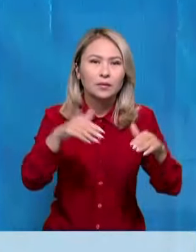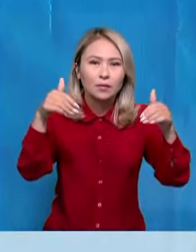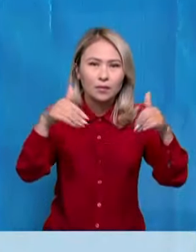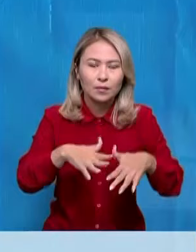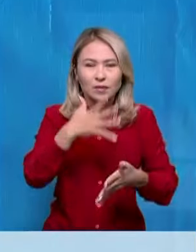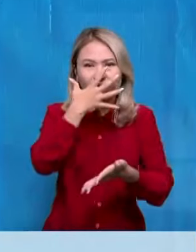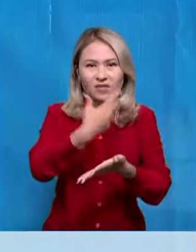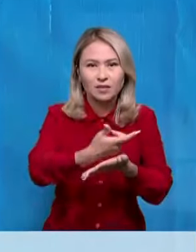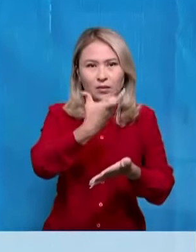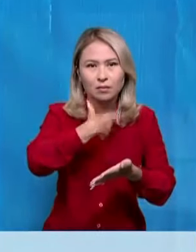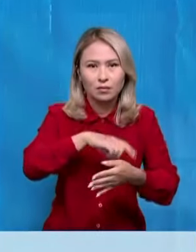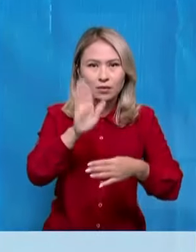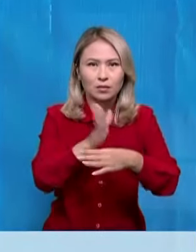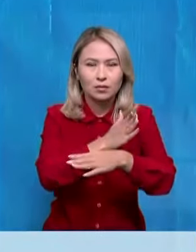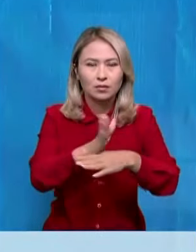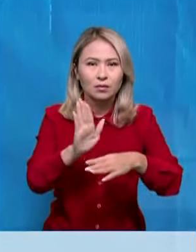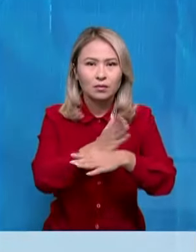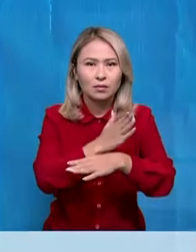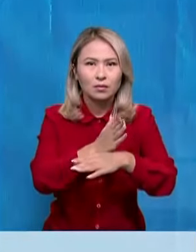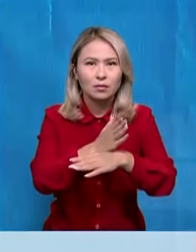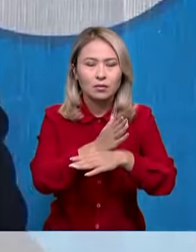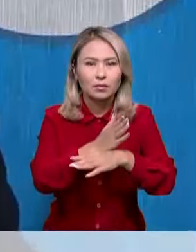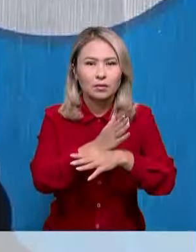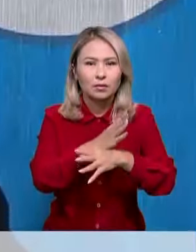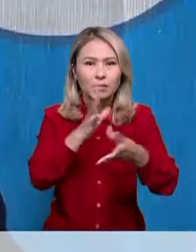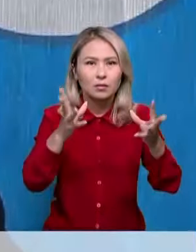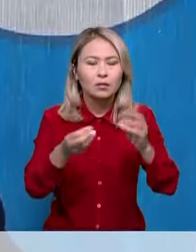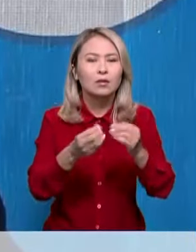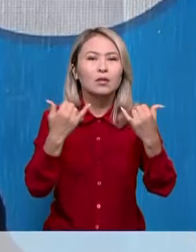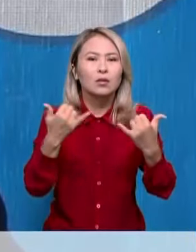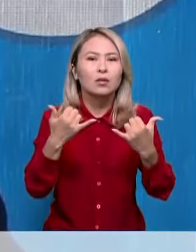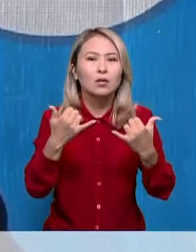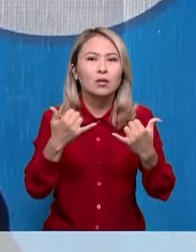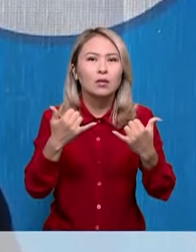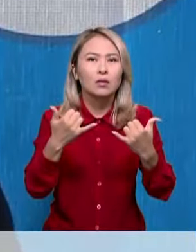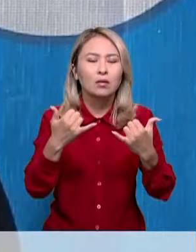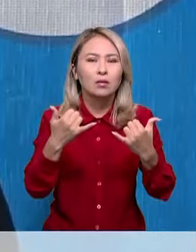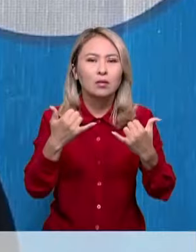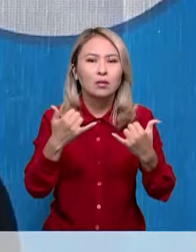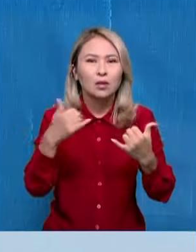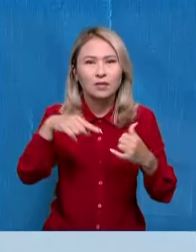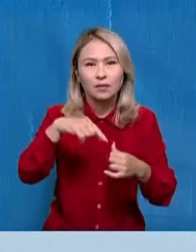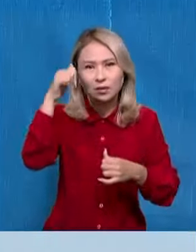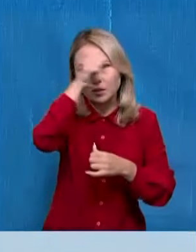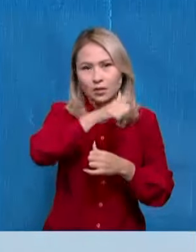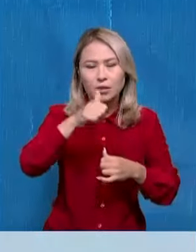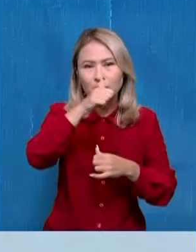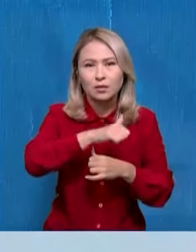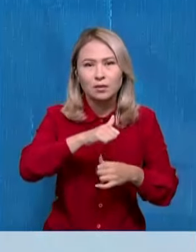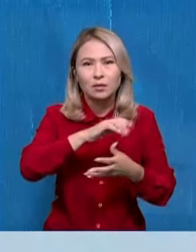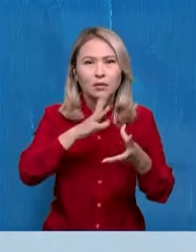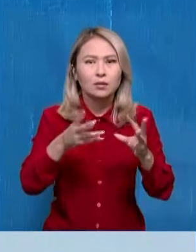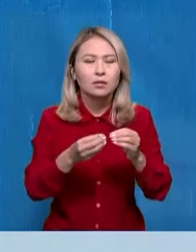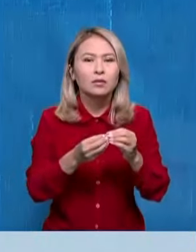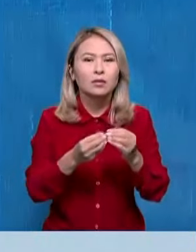өзін жеке бас назарында ұстайды. 2000-нан аса биыл пәтерге ие болады